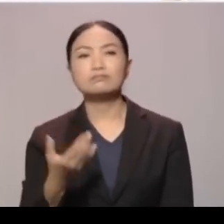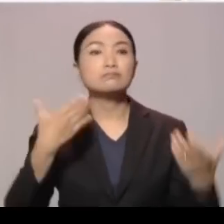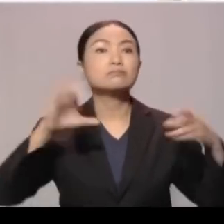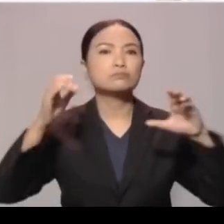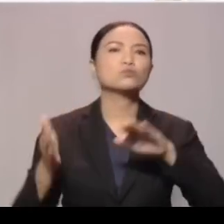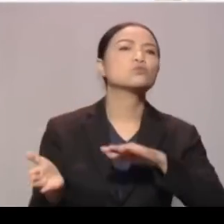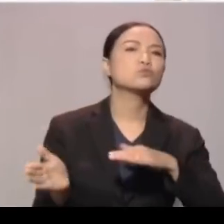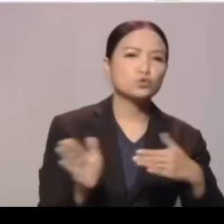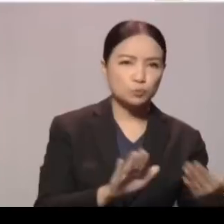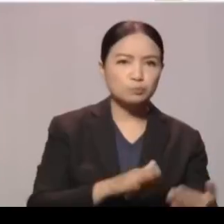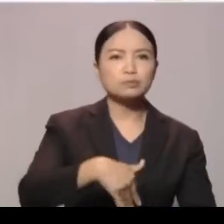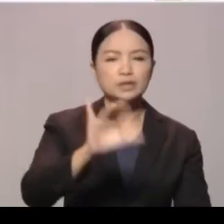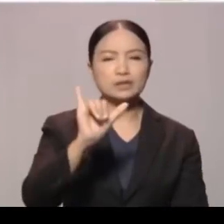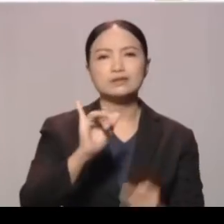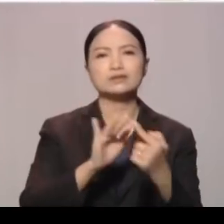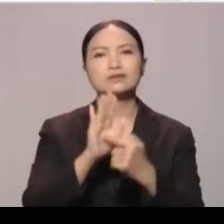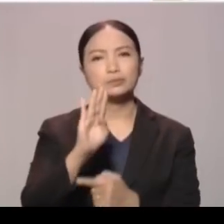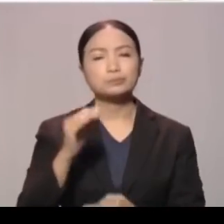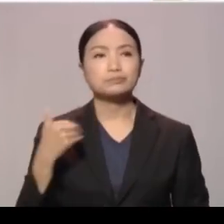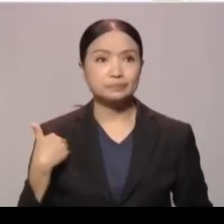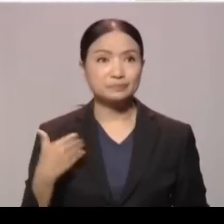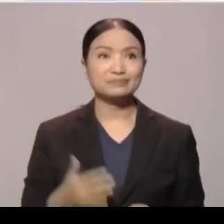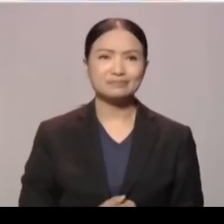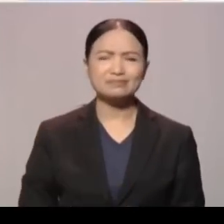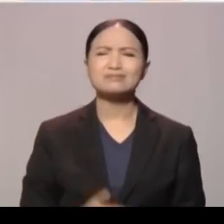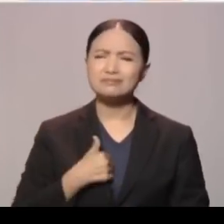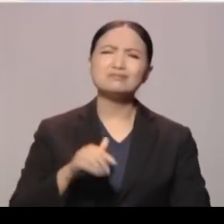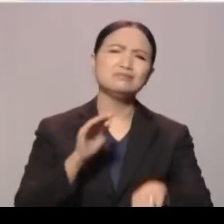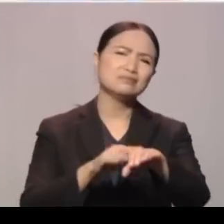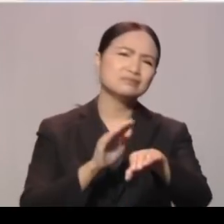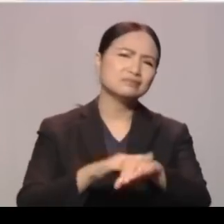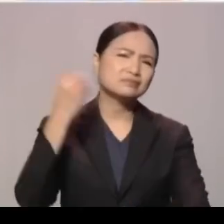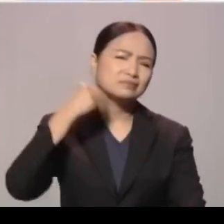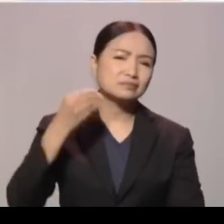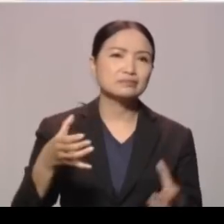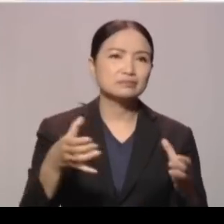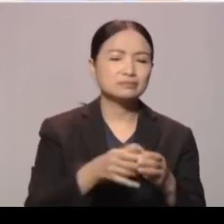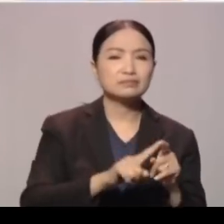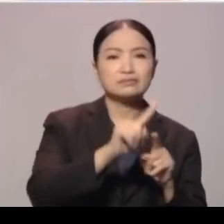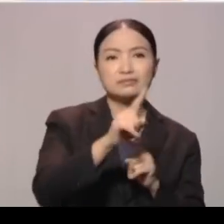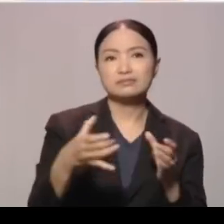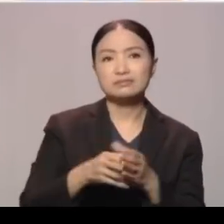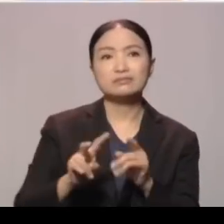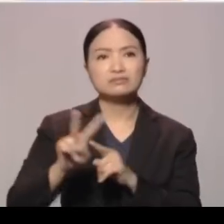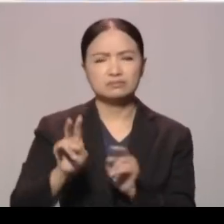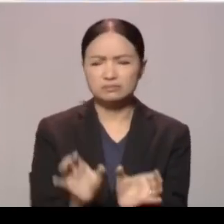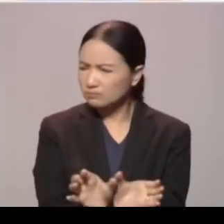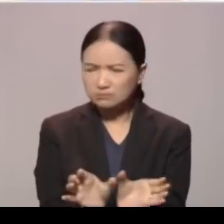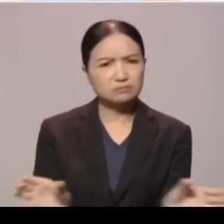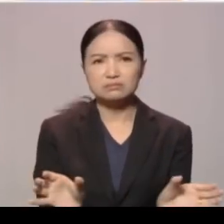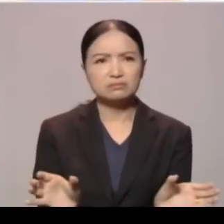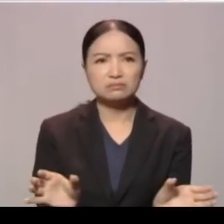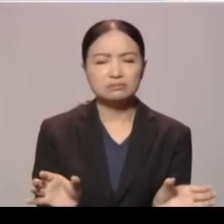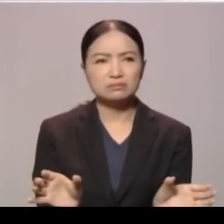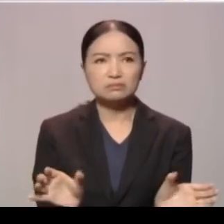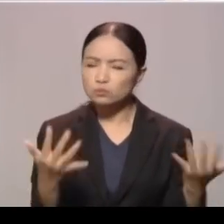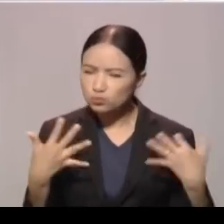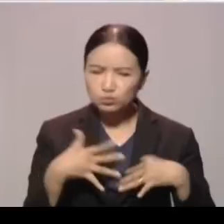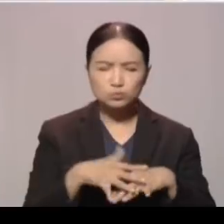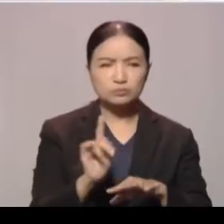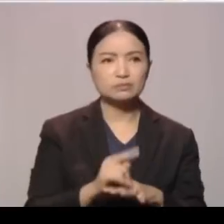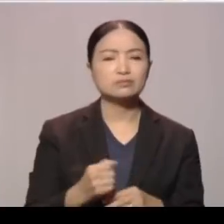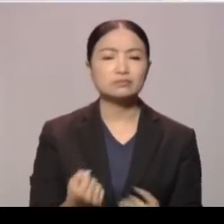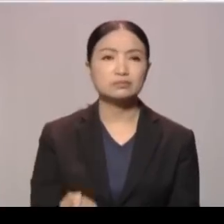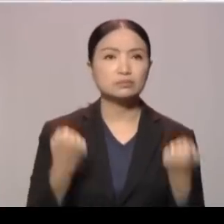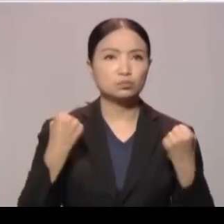ภาเลย ค่ะอาจารย์ ก ็ ค ือ เนี่ยผมเคยเตือนหลายครั้งแล้วว่าพรรคอันดับหนึ่งอันดับสองโดยมากก็จะอยู่คนละฝั่งกันเพราะว่ามันอำนาจ